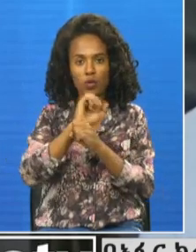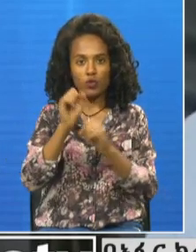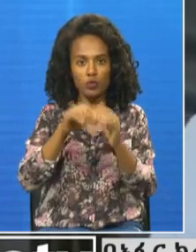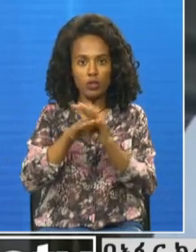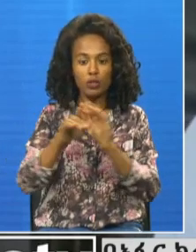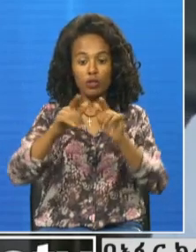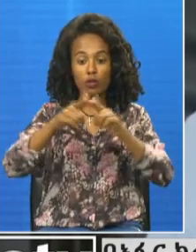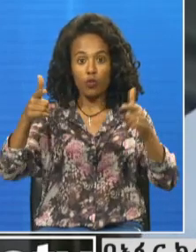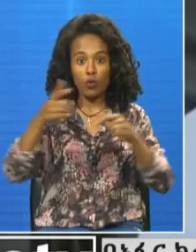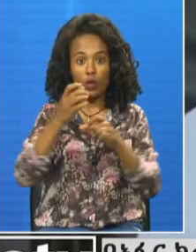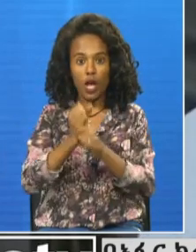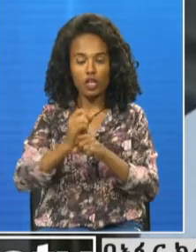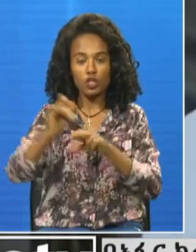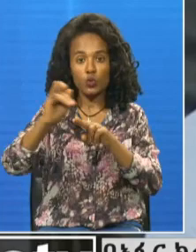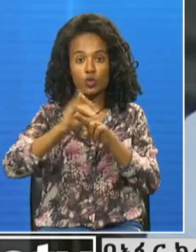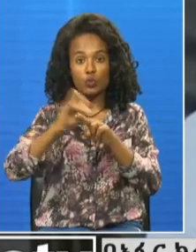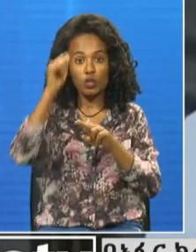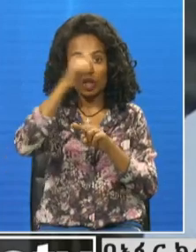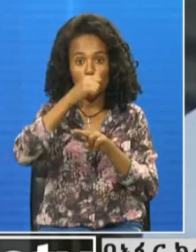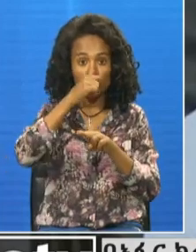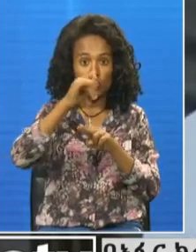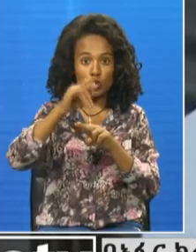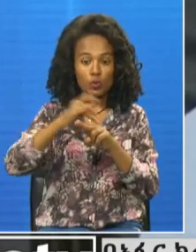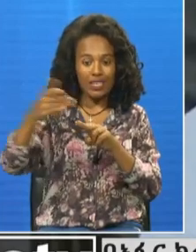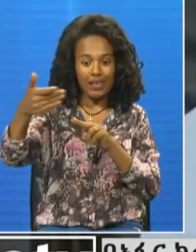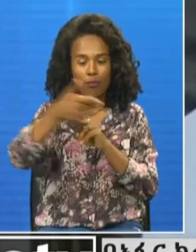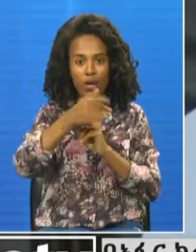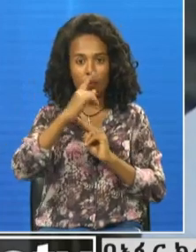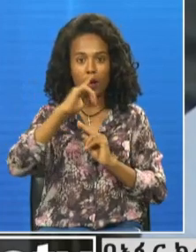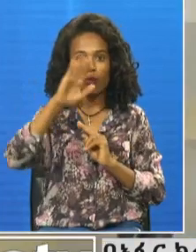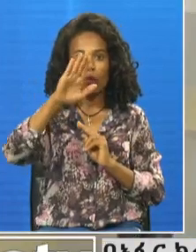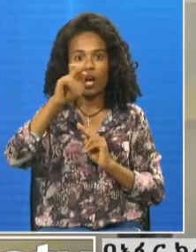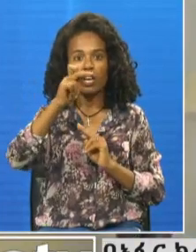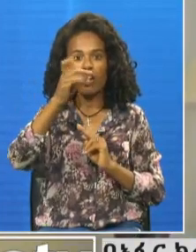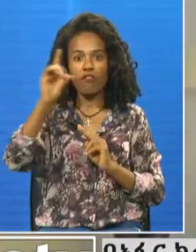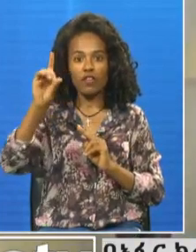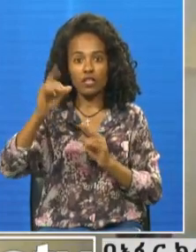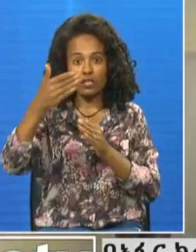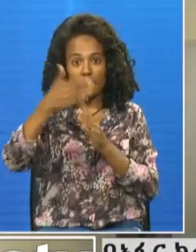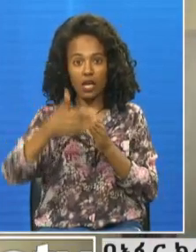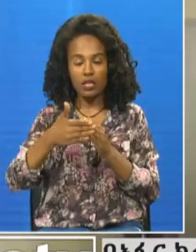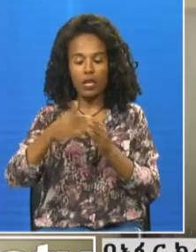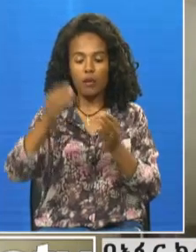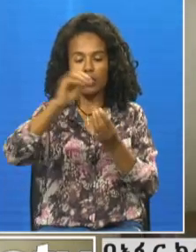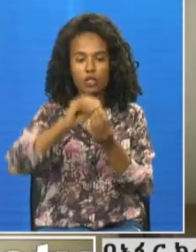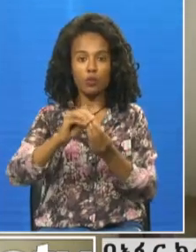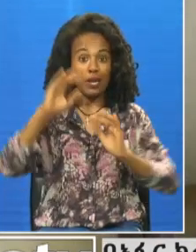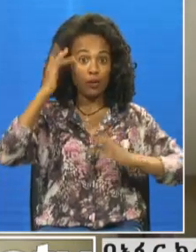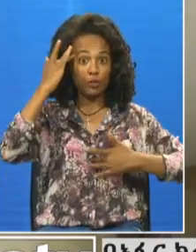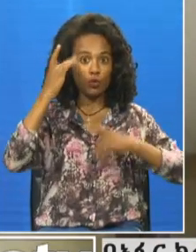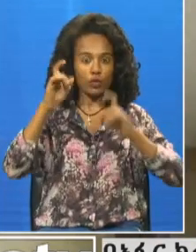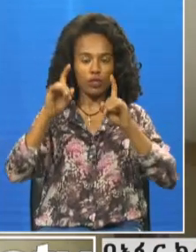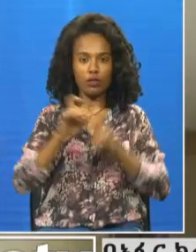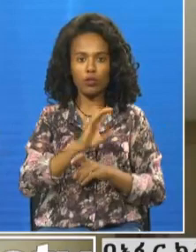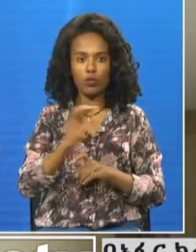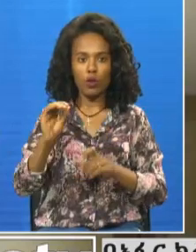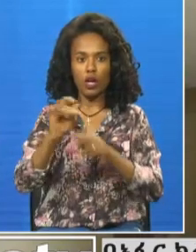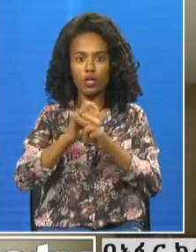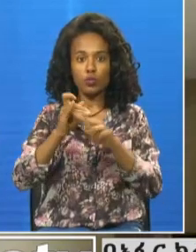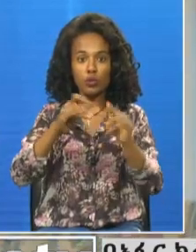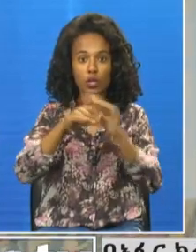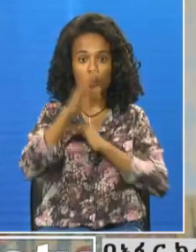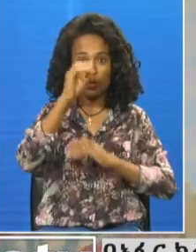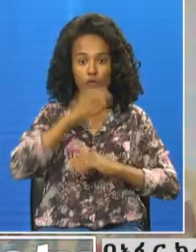ናቸው። ጤና ተቋም ላይ ደግሞ ወደ 9 የሚሆኑ ጤና ባለሙያዎች በሰዓቱ በተለያየ መልኩ